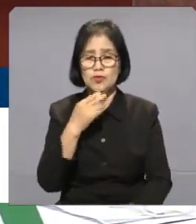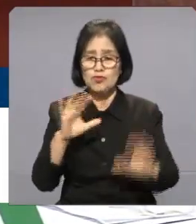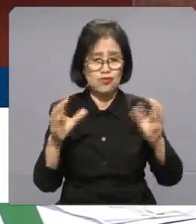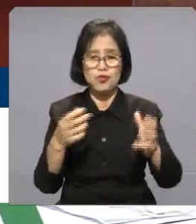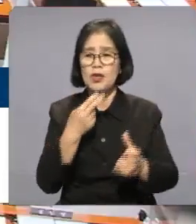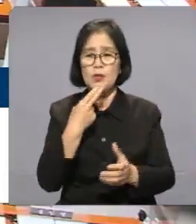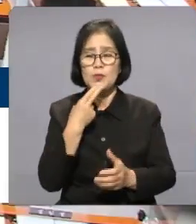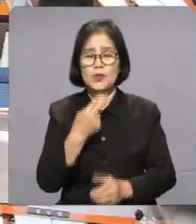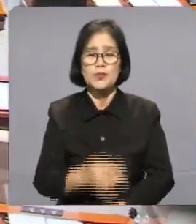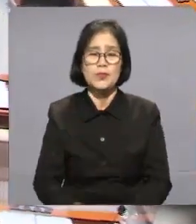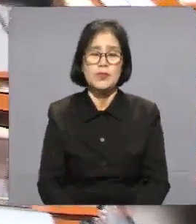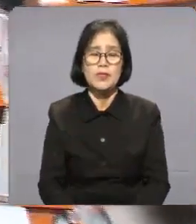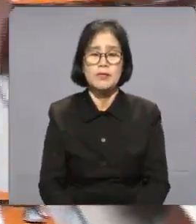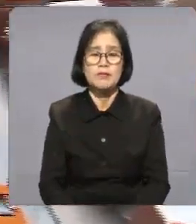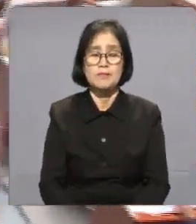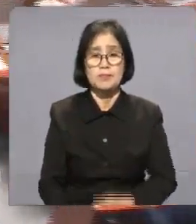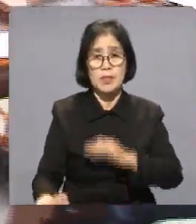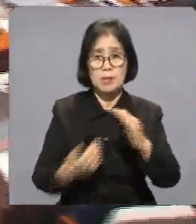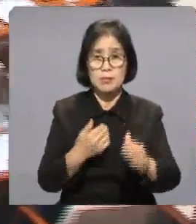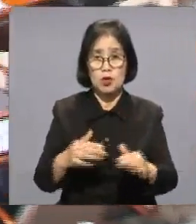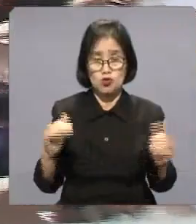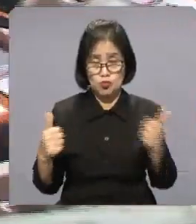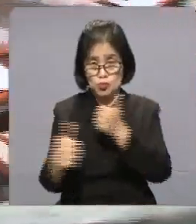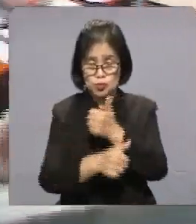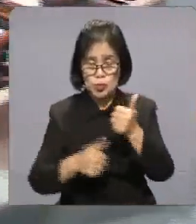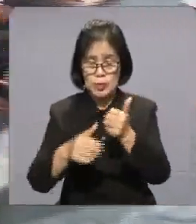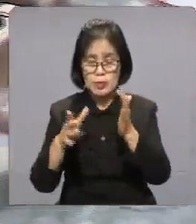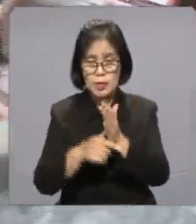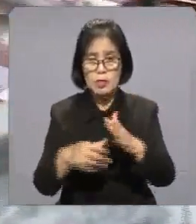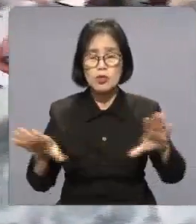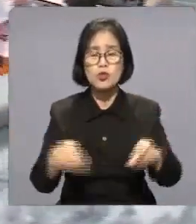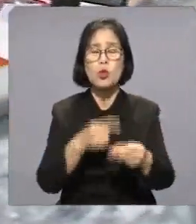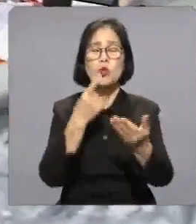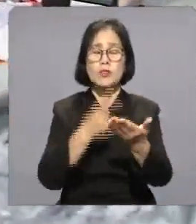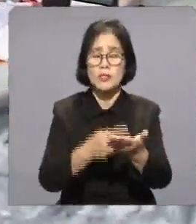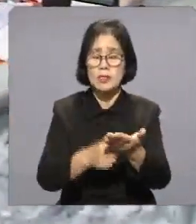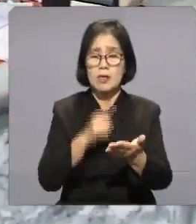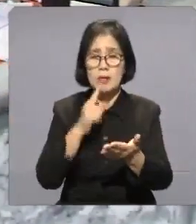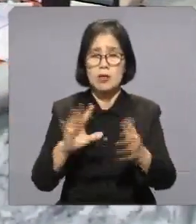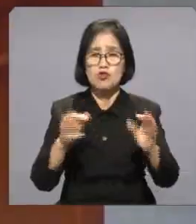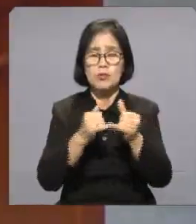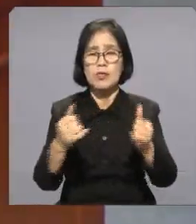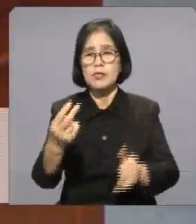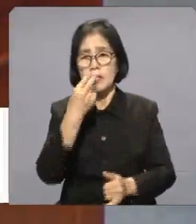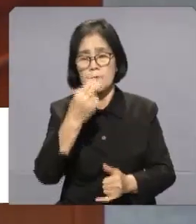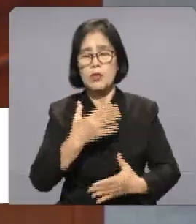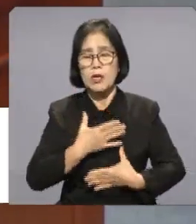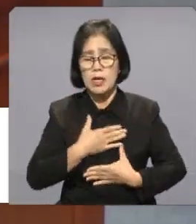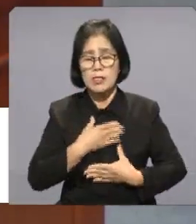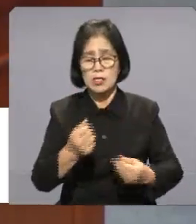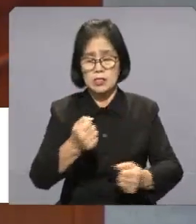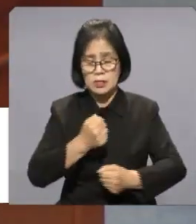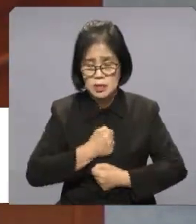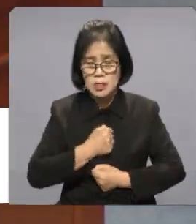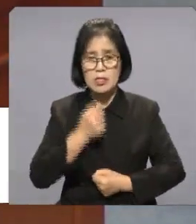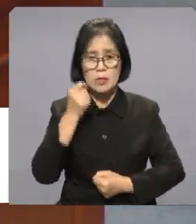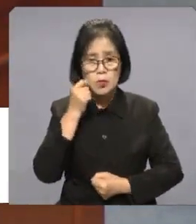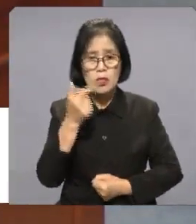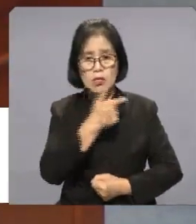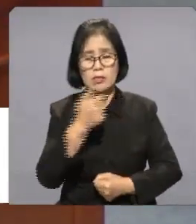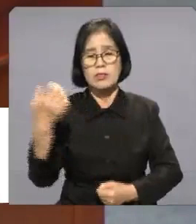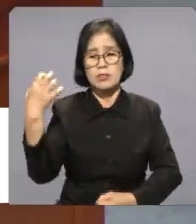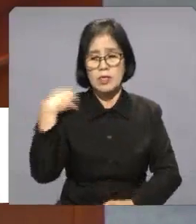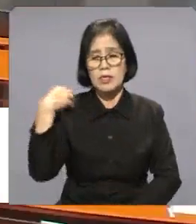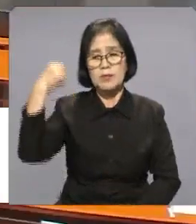국가는 없었던 거죠. 앞서 국무회의에서도 한덕수 총리는 국민의 생명과 안전을 지키지 못해 큰